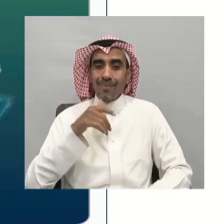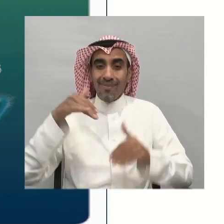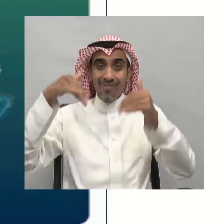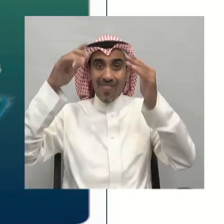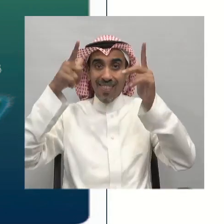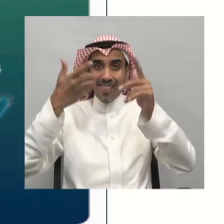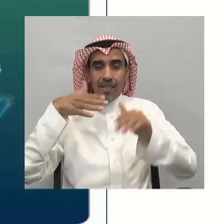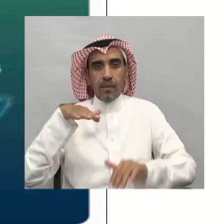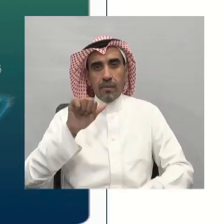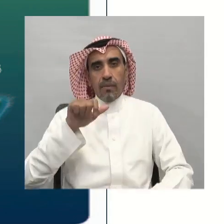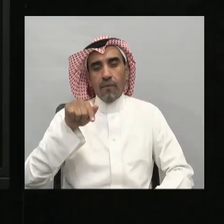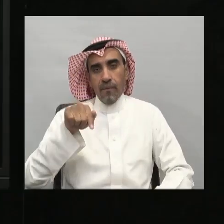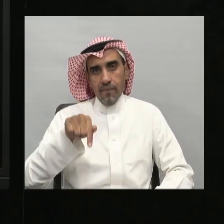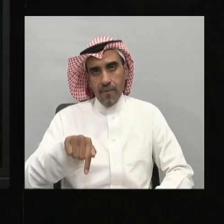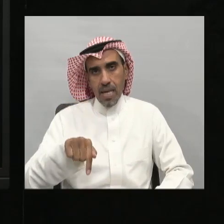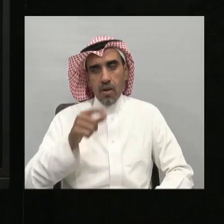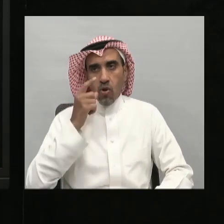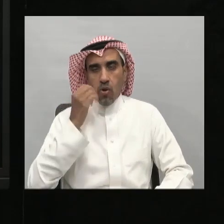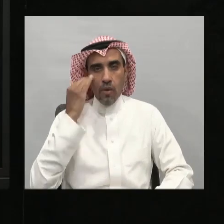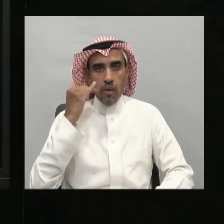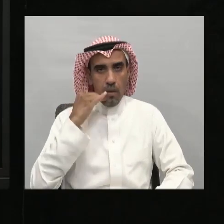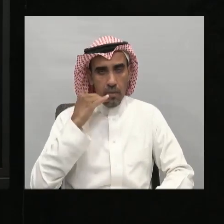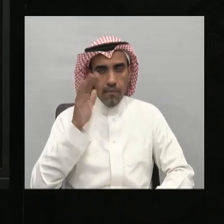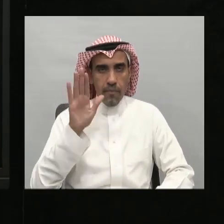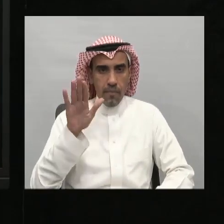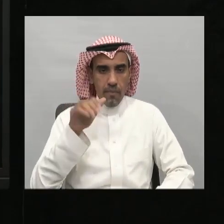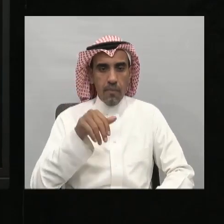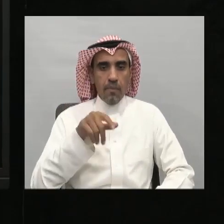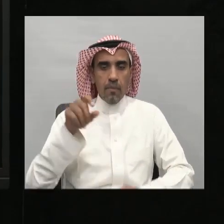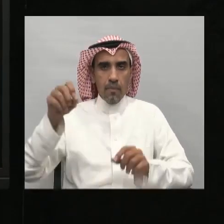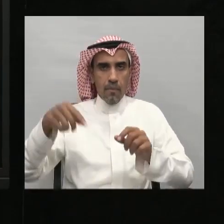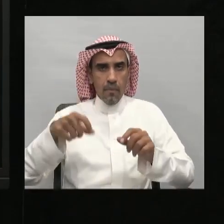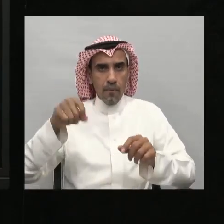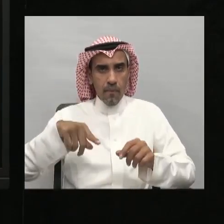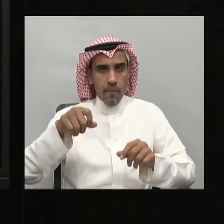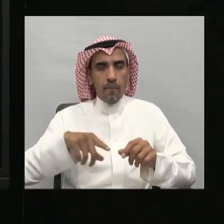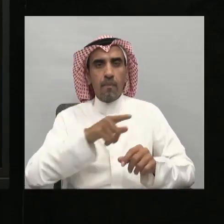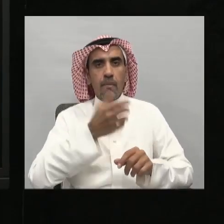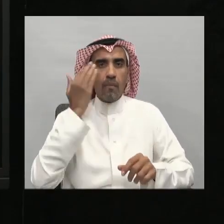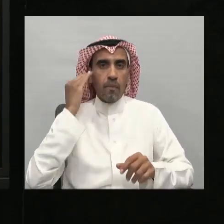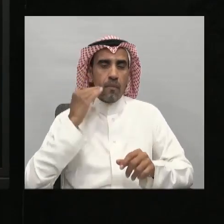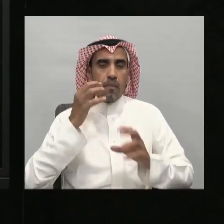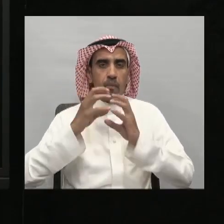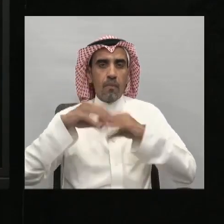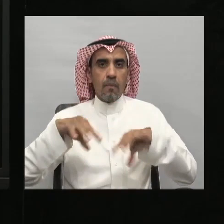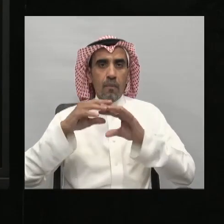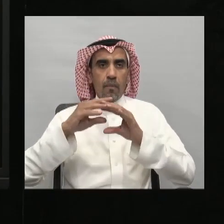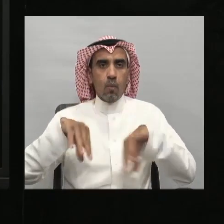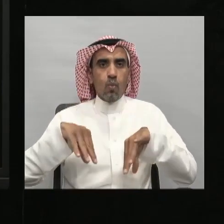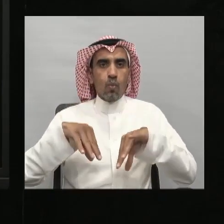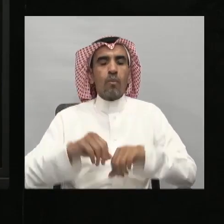التكاثر تكاثر جنسي لأنه لدينا ذكر وأنثى. الذكر يطلق الحيوانات المنوية والأنثى تطلق